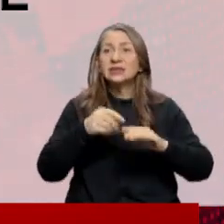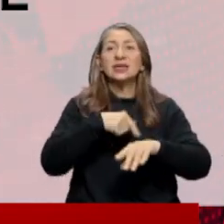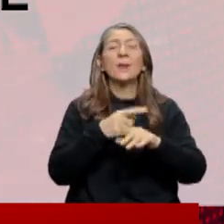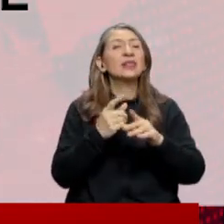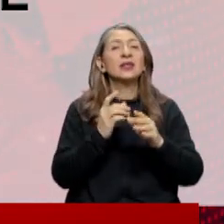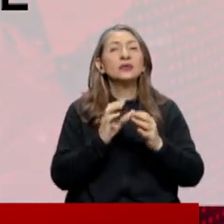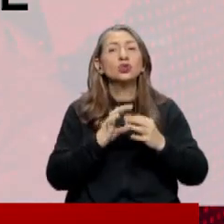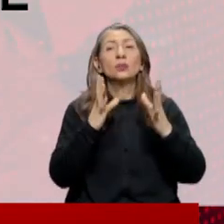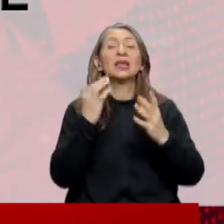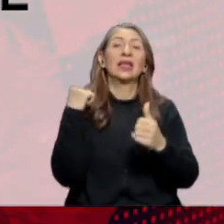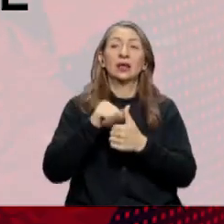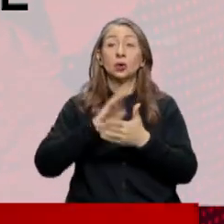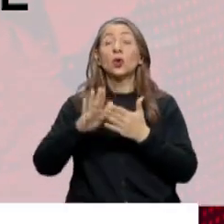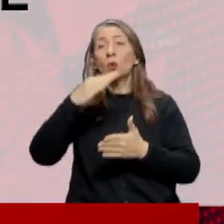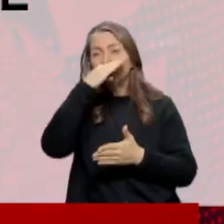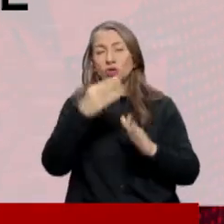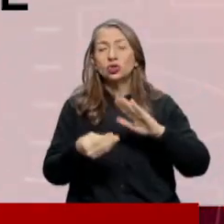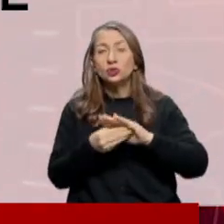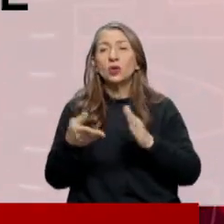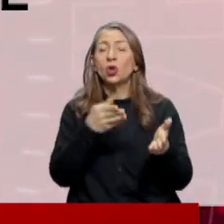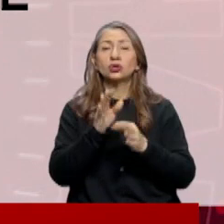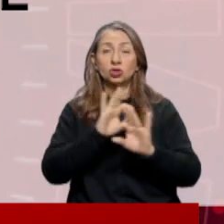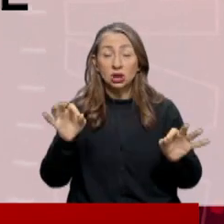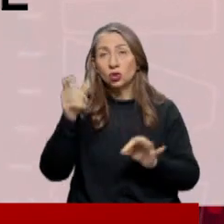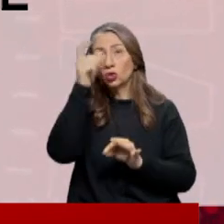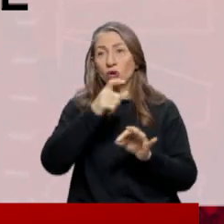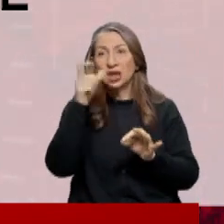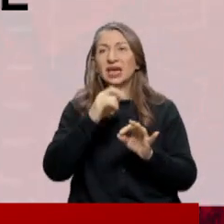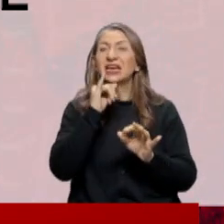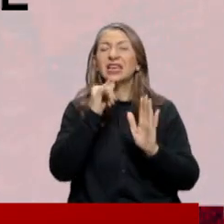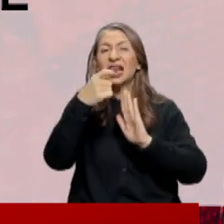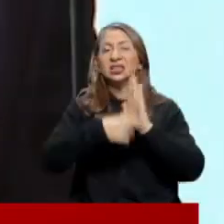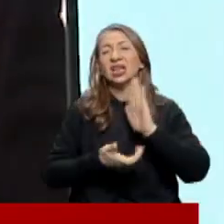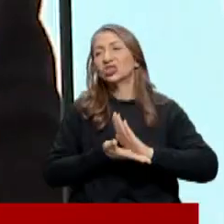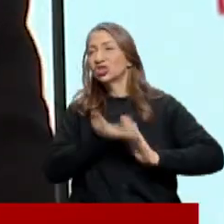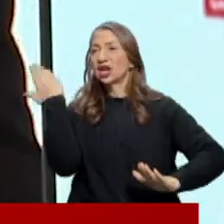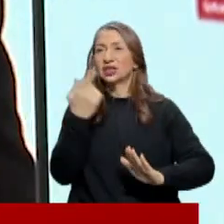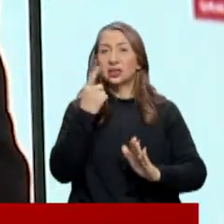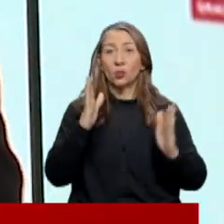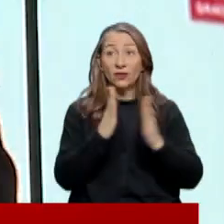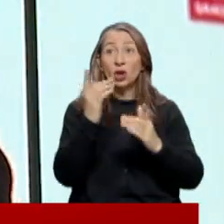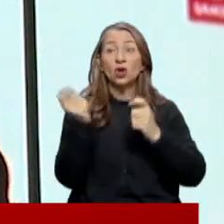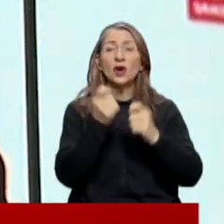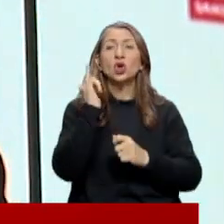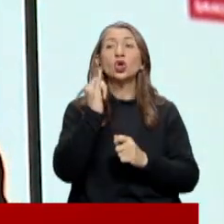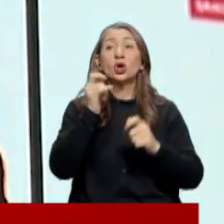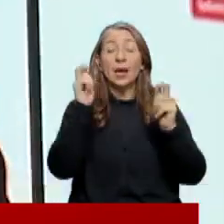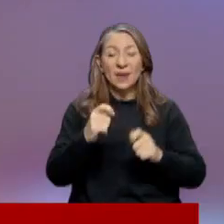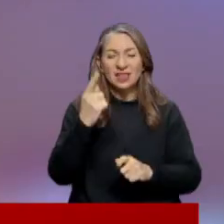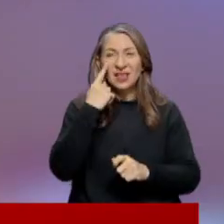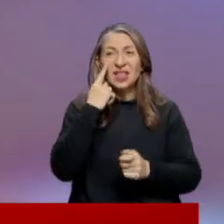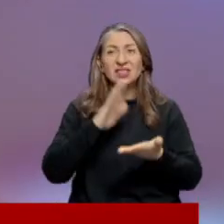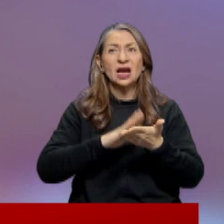yeniden düzenlenecek. Uyuşturucu, rüşvet ve yolsuzlukta Türkiye'yi gri listeden çıkartacağız dedi muhalefet. Görevini kötüye kullanan,